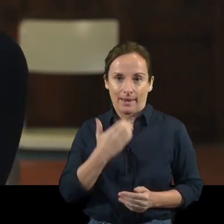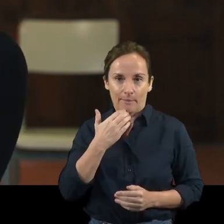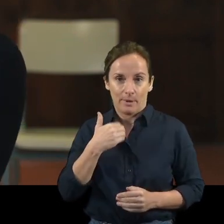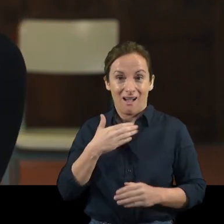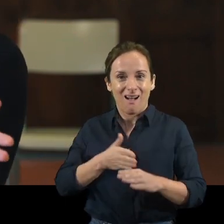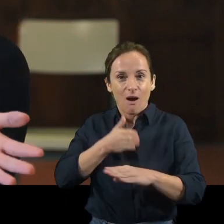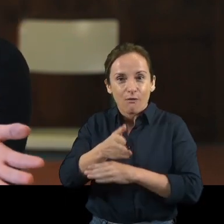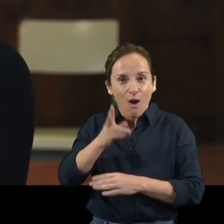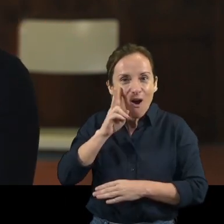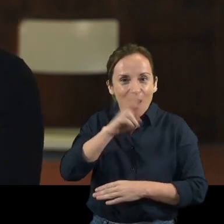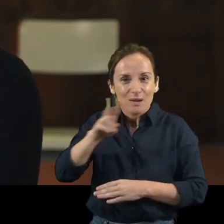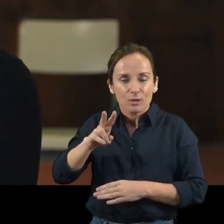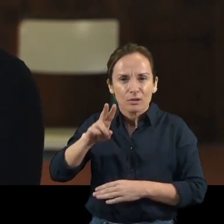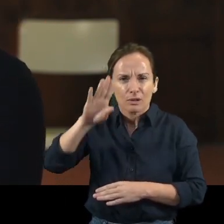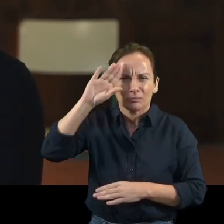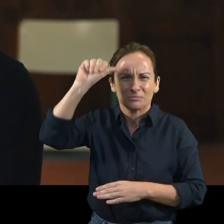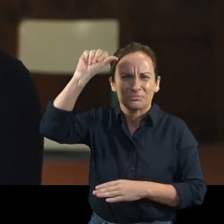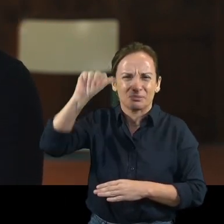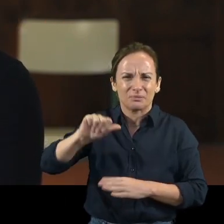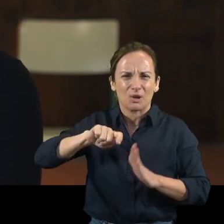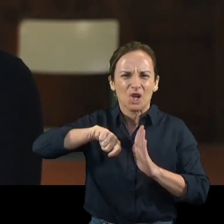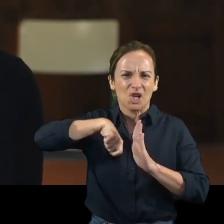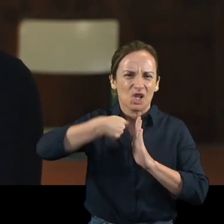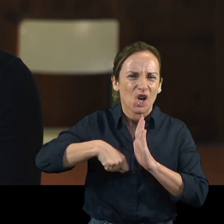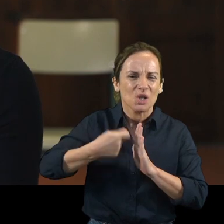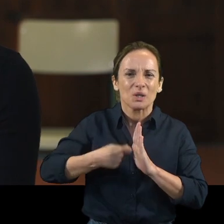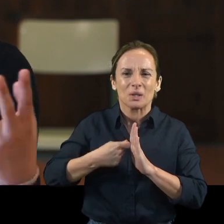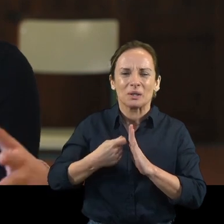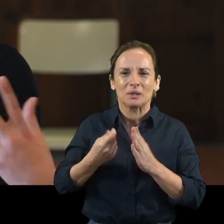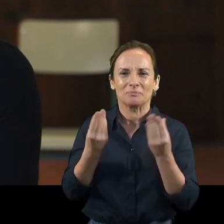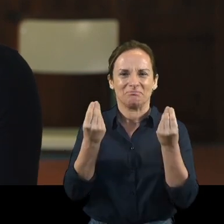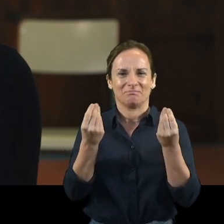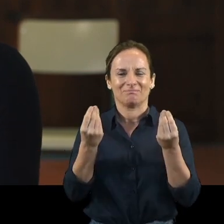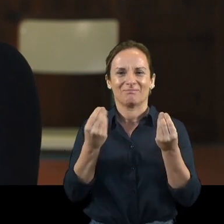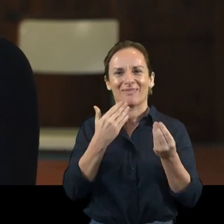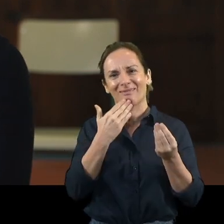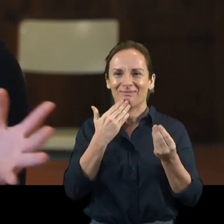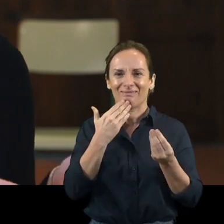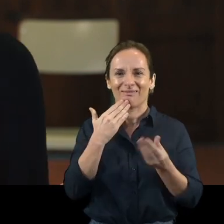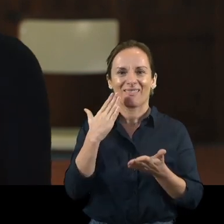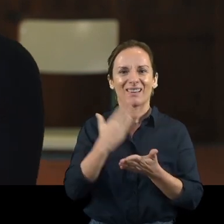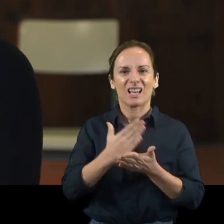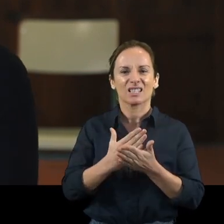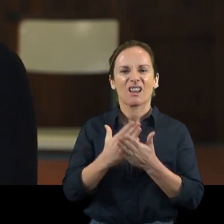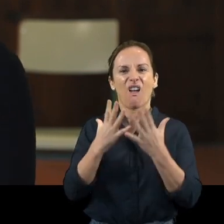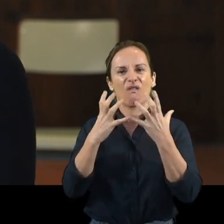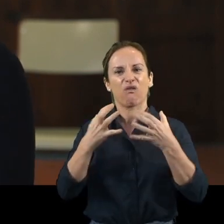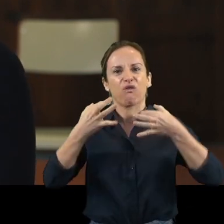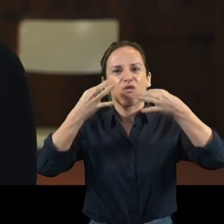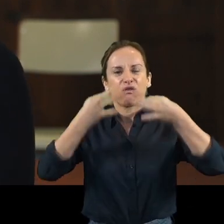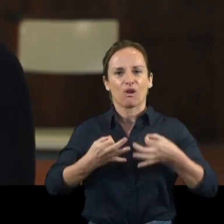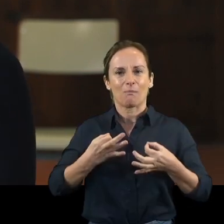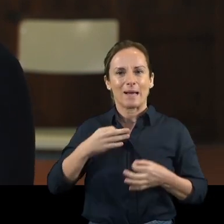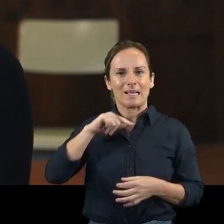mosseguen el rotllo aquest de llegir, de cavar i tal, i és com que tot molt formal i associes allà a estar a classe i